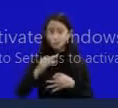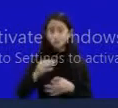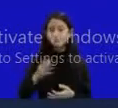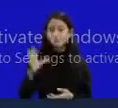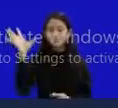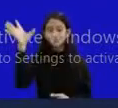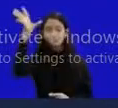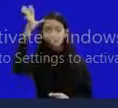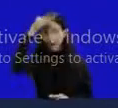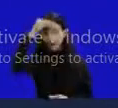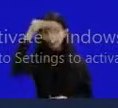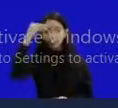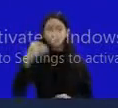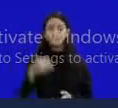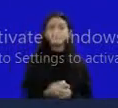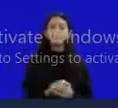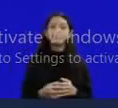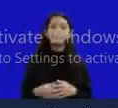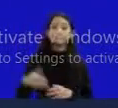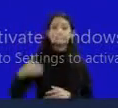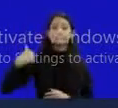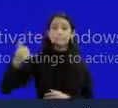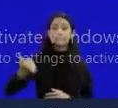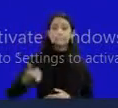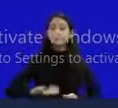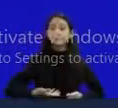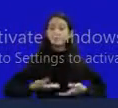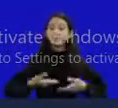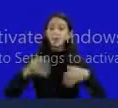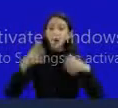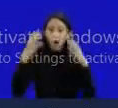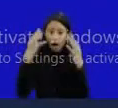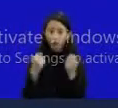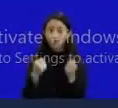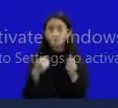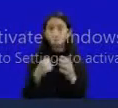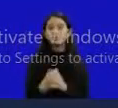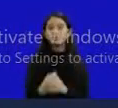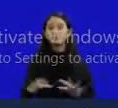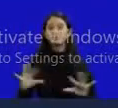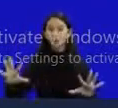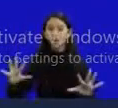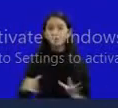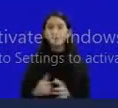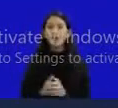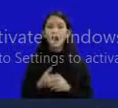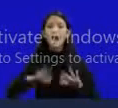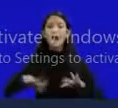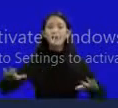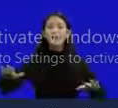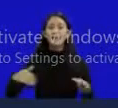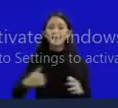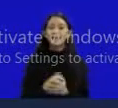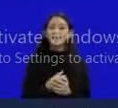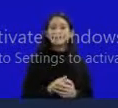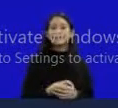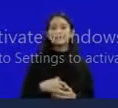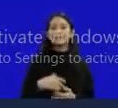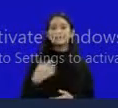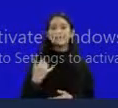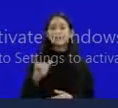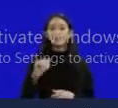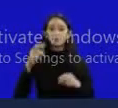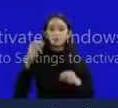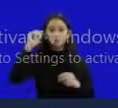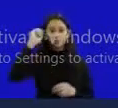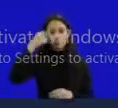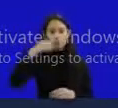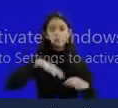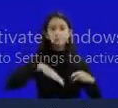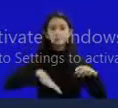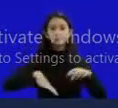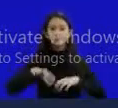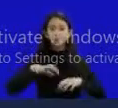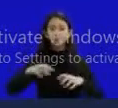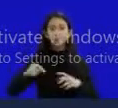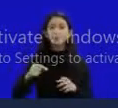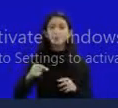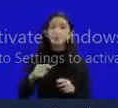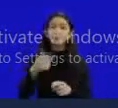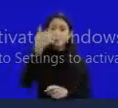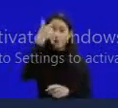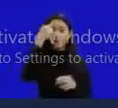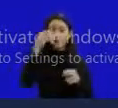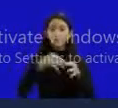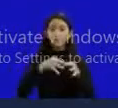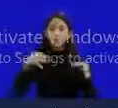memogana juga memberi harapan bagi banyak sekali anak-anak kita yang sangat sulit melaksanakan